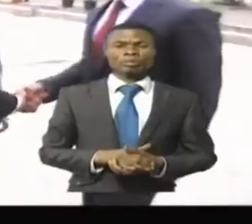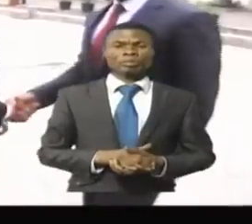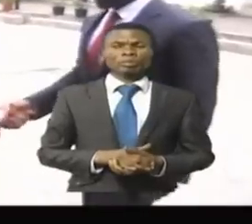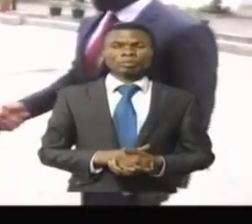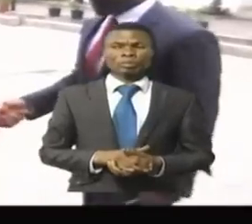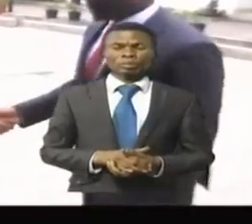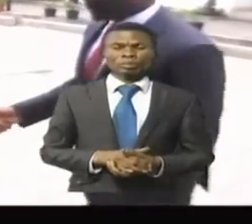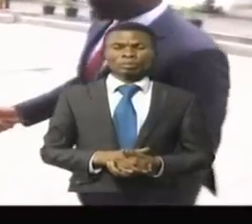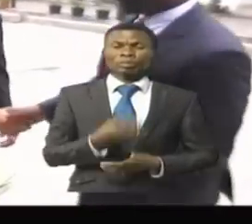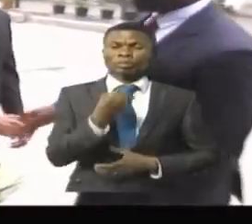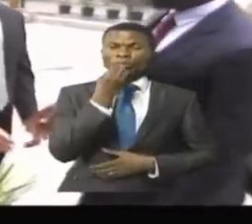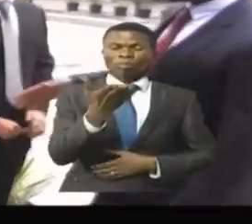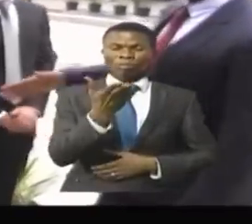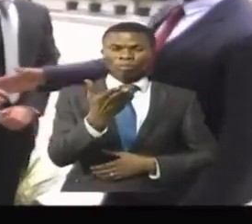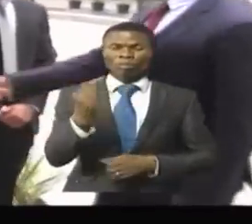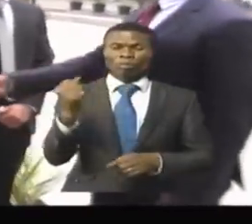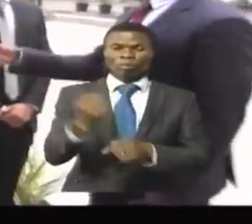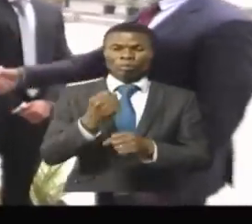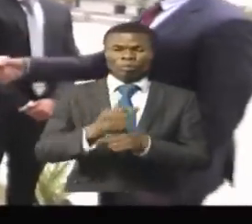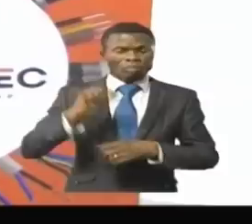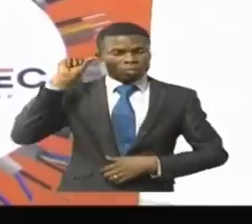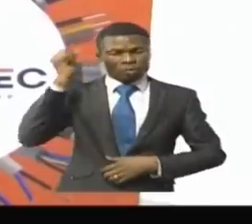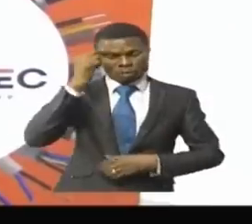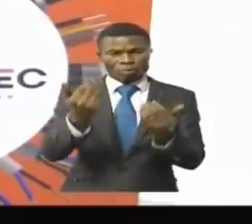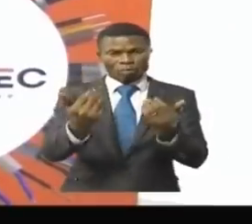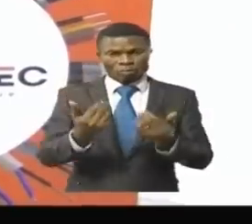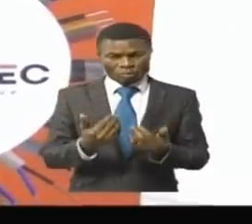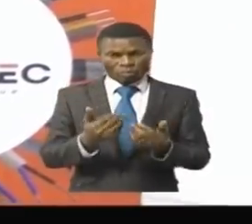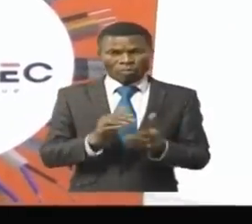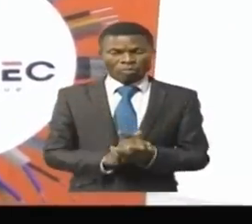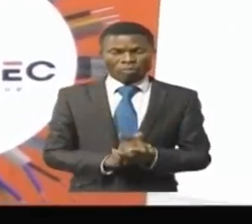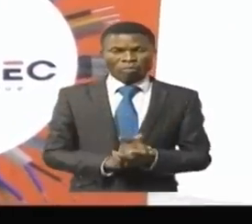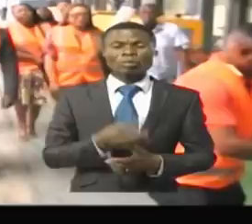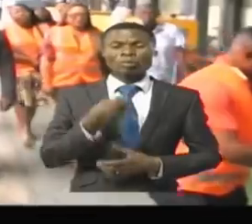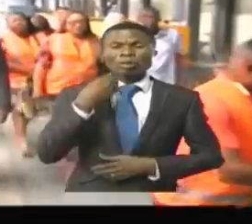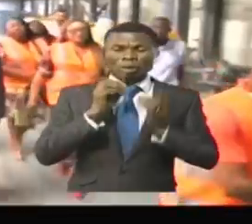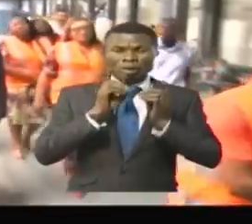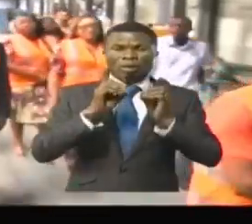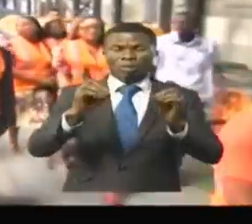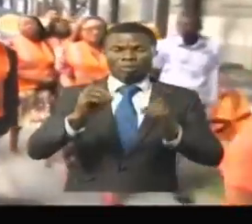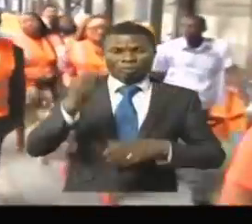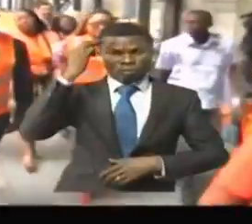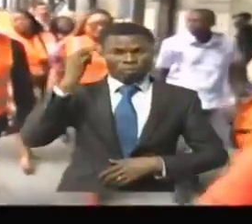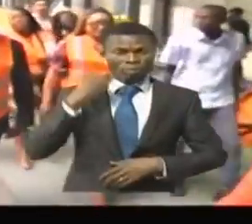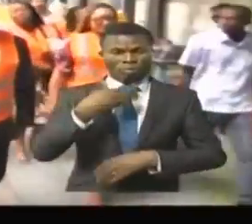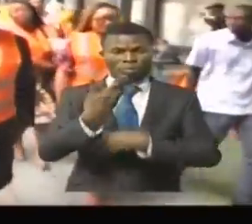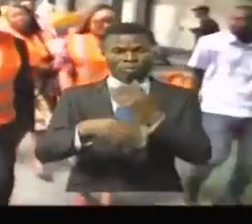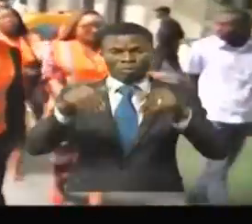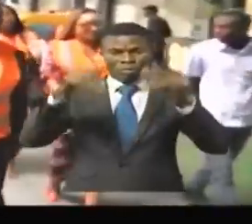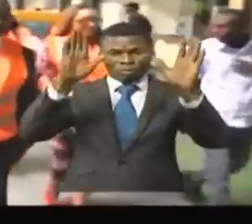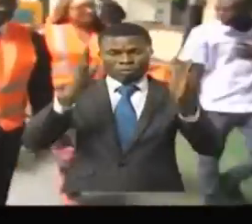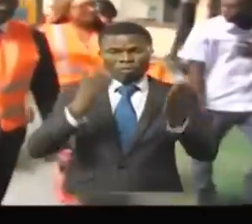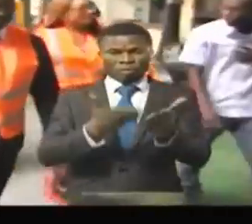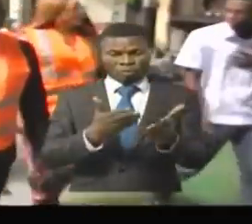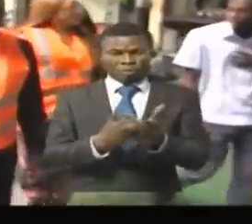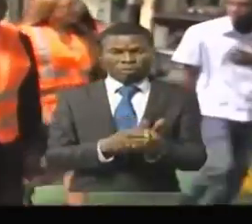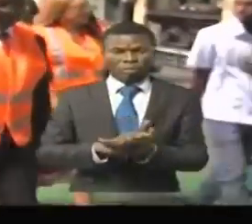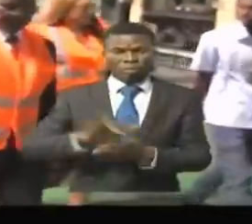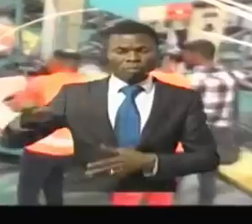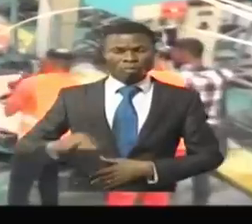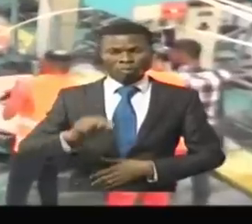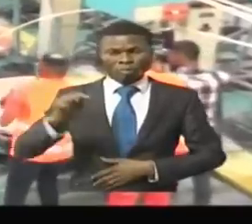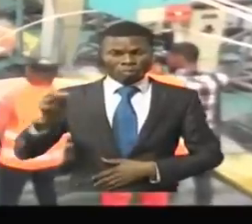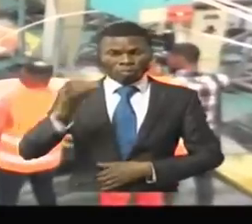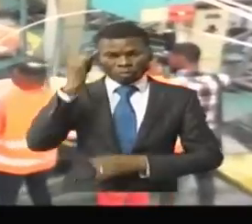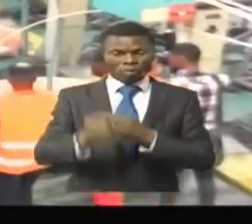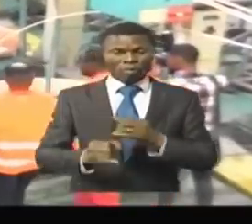C'est le modèle d'investissement que le gouvernement veut. Les mots sont lâchés par le ministre du Commerce extérieur Jean-Lucien Boussa Toungba au sortir